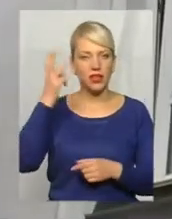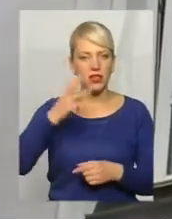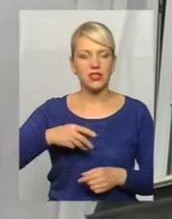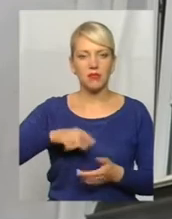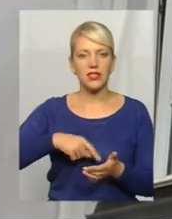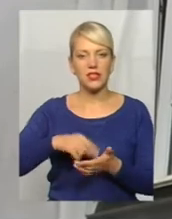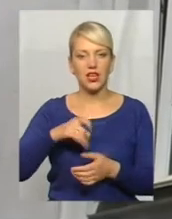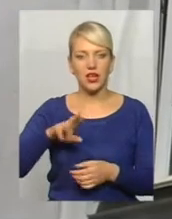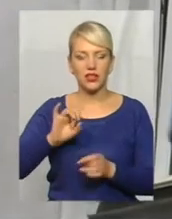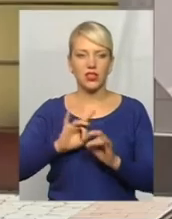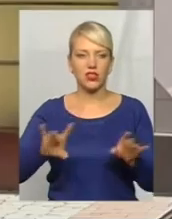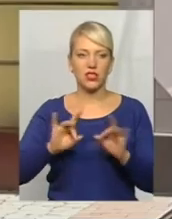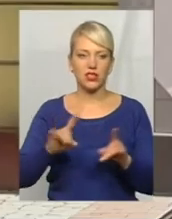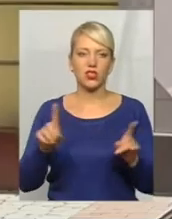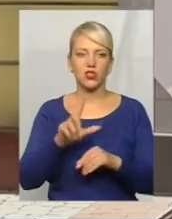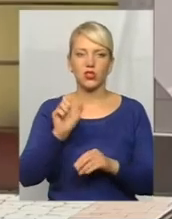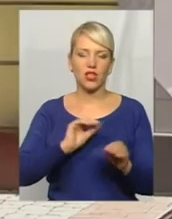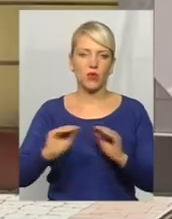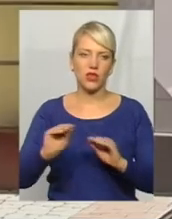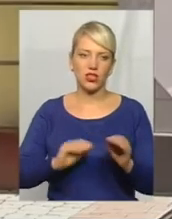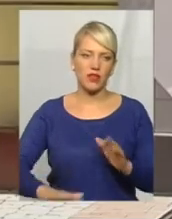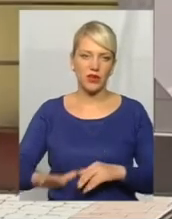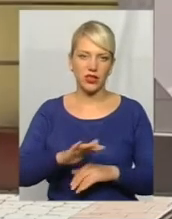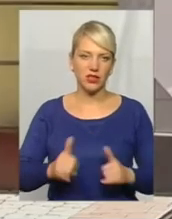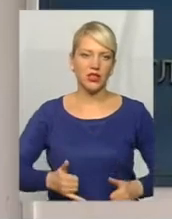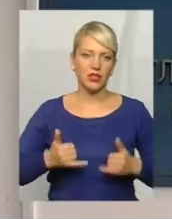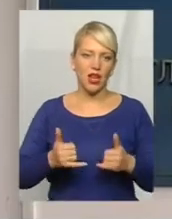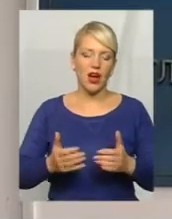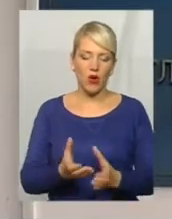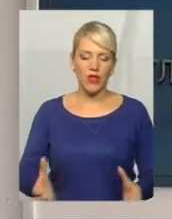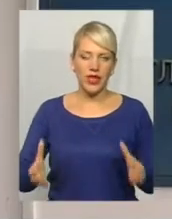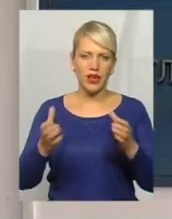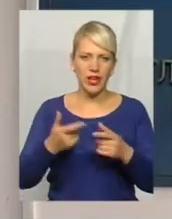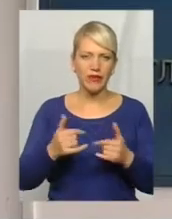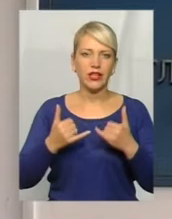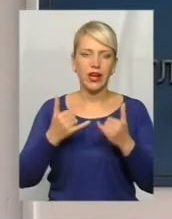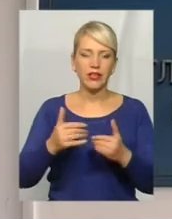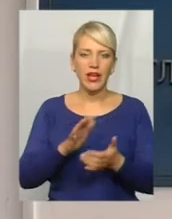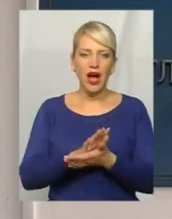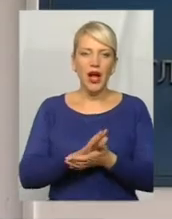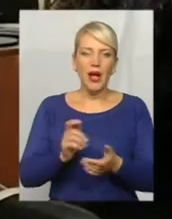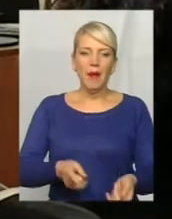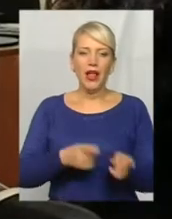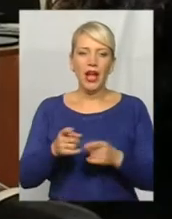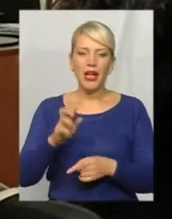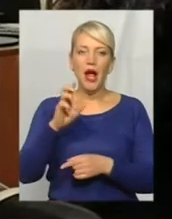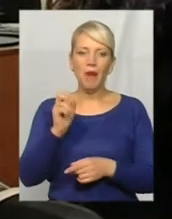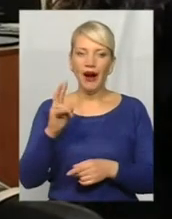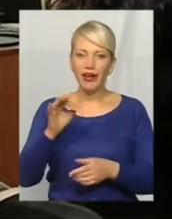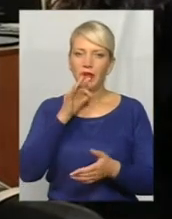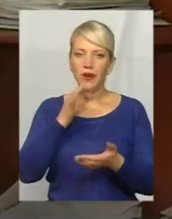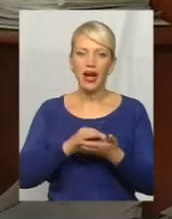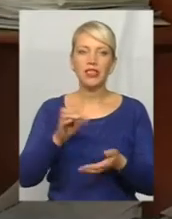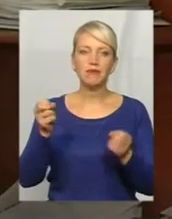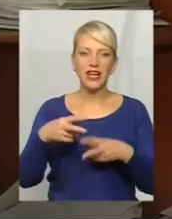міської ради роз'яснили, що за облаштування майданчика для контейнерів зі сміттям та перенесення баків відповідає